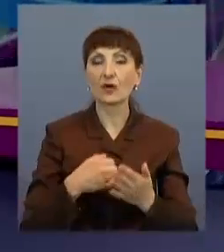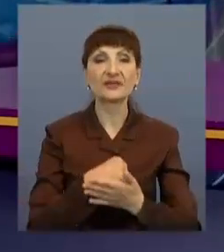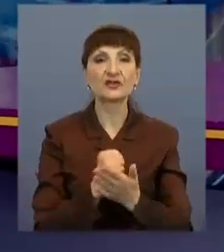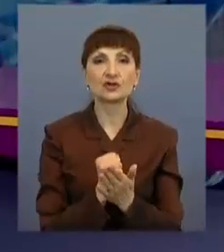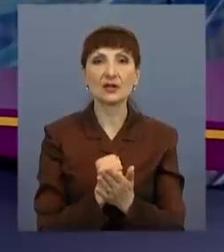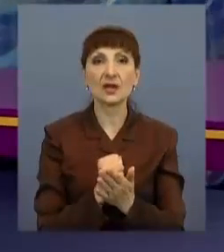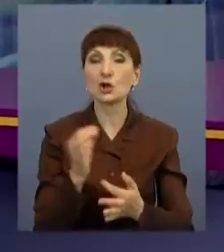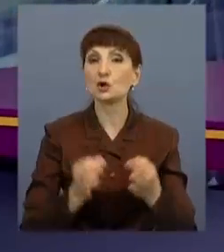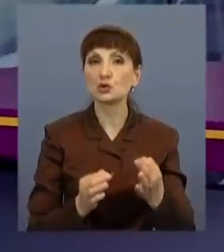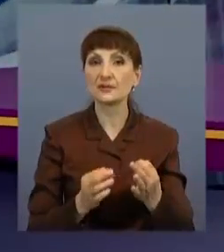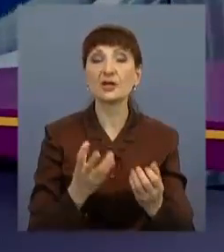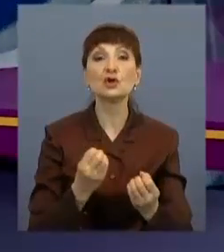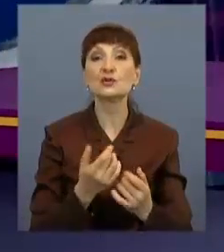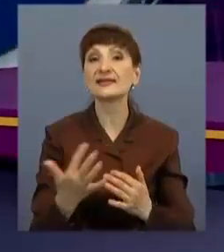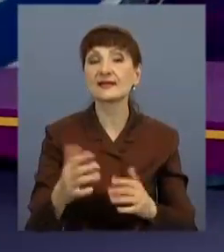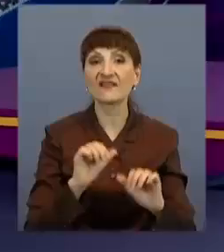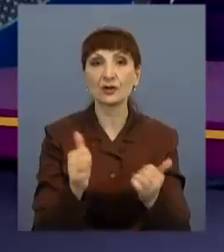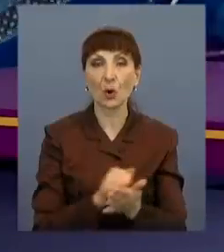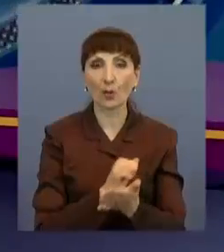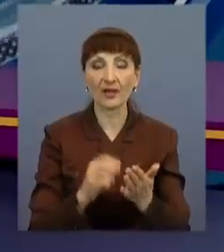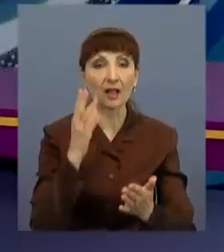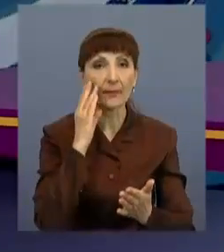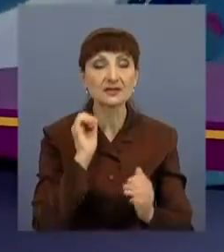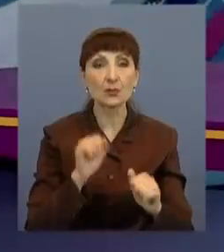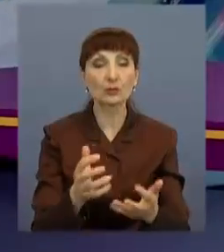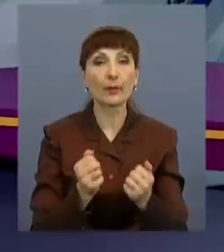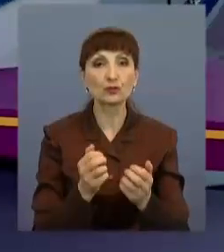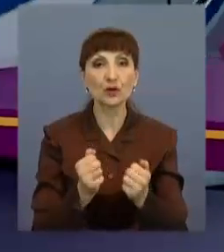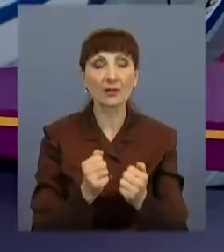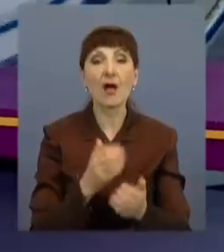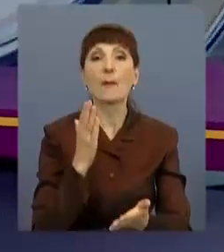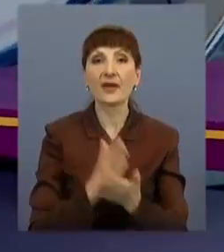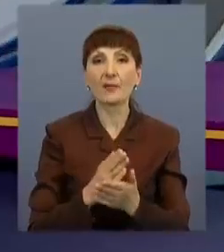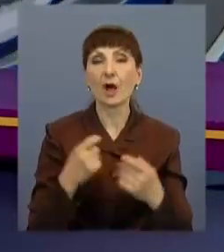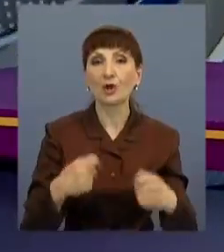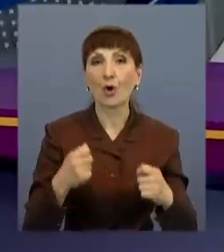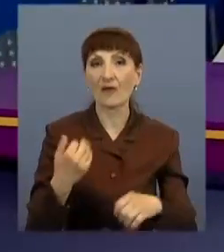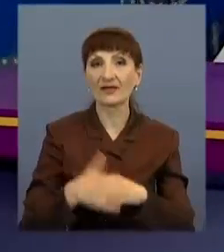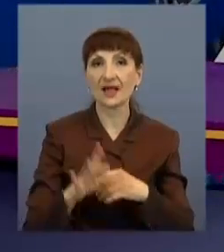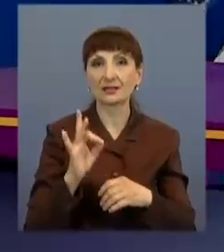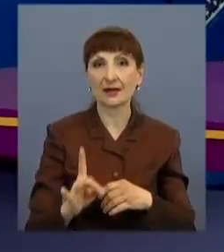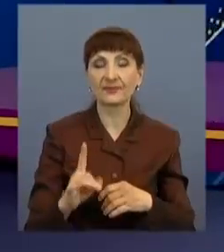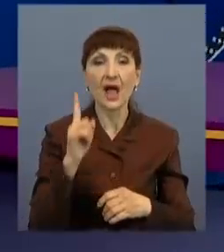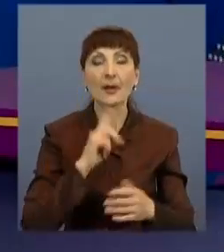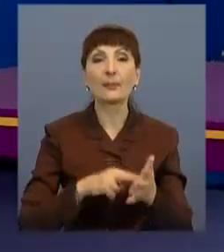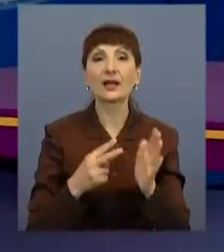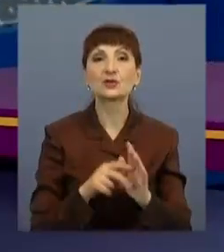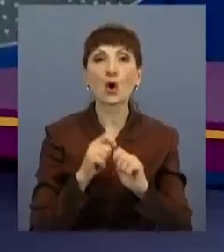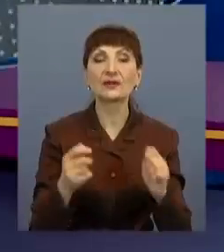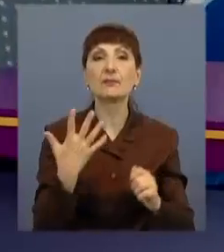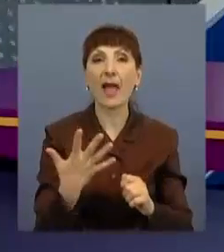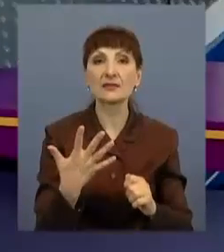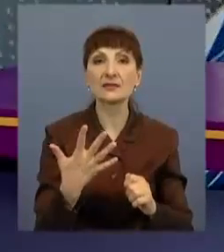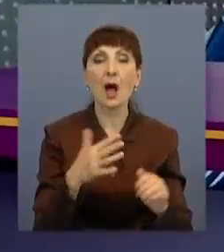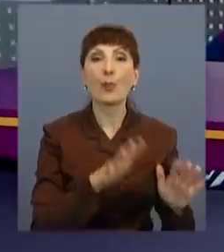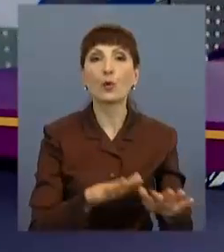подтверждение несудимости и еще несколько видов документов алматинцы смогут получать прямо в торговых центрах. Пока планируется открыть 5 так